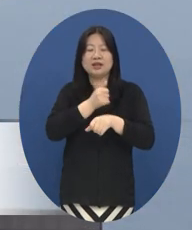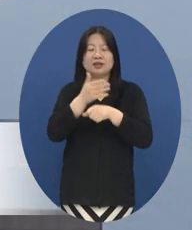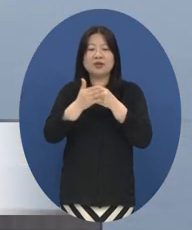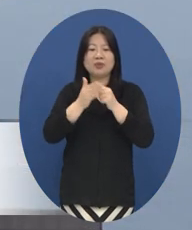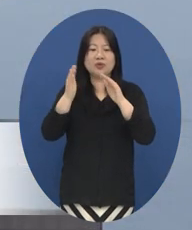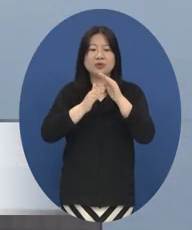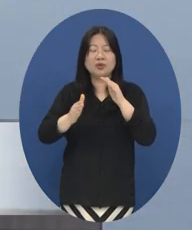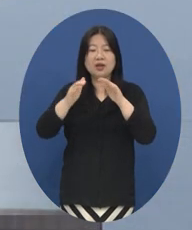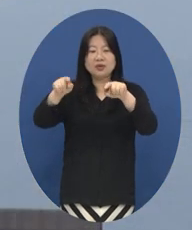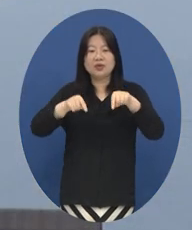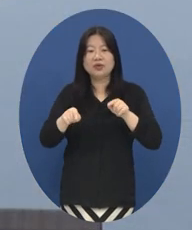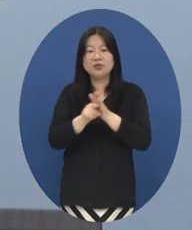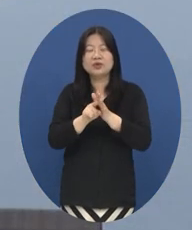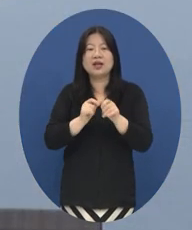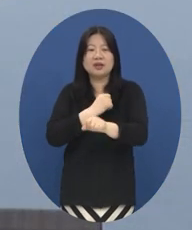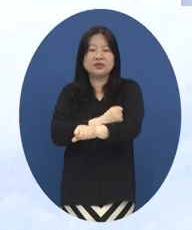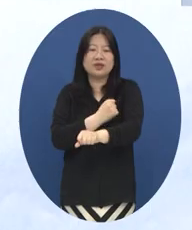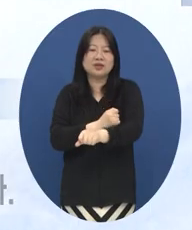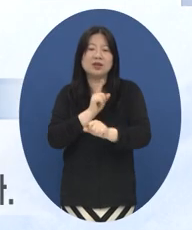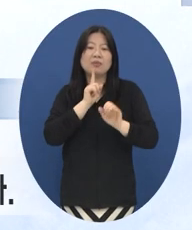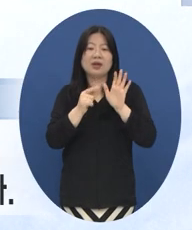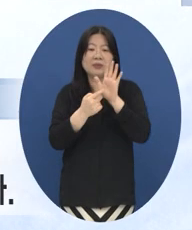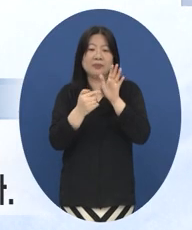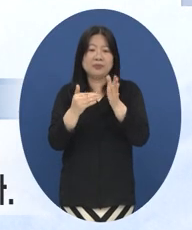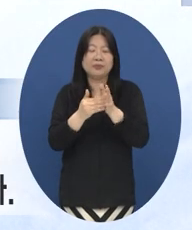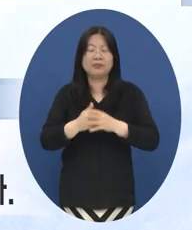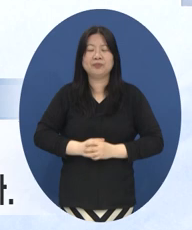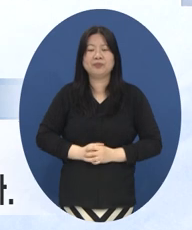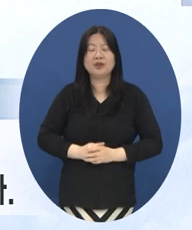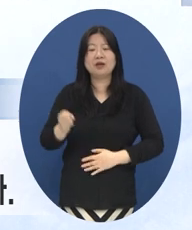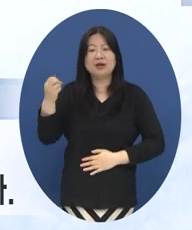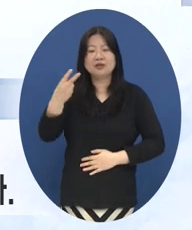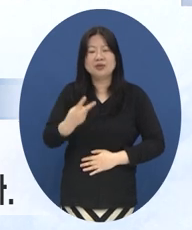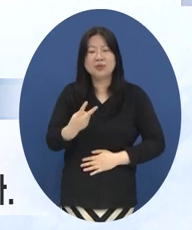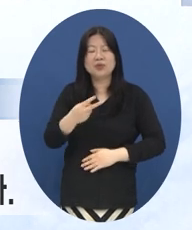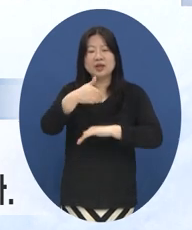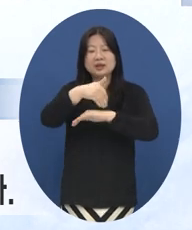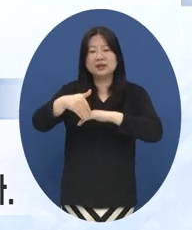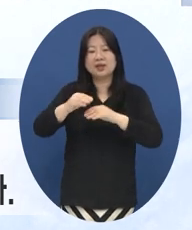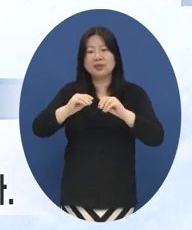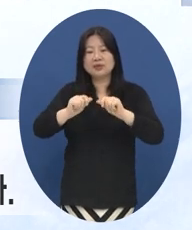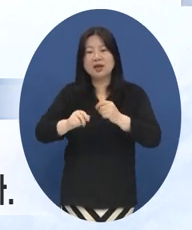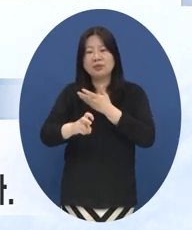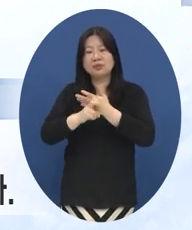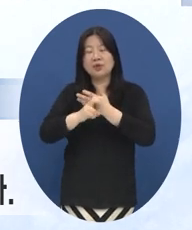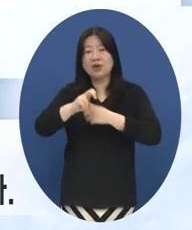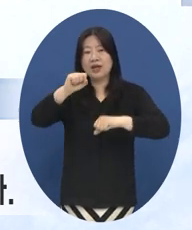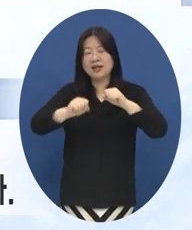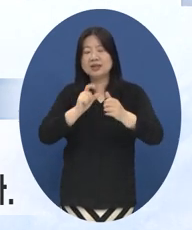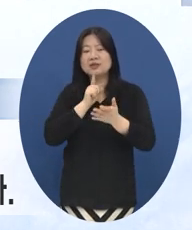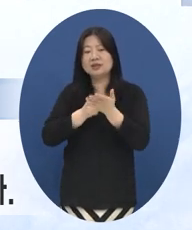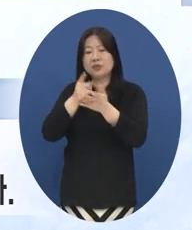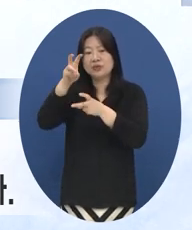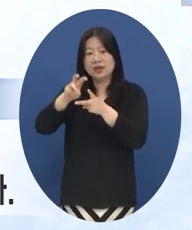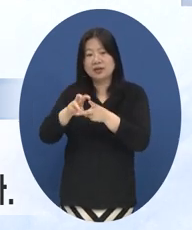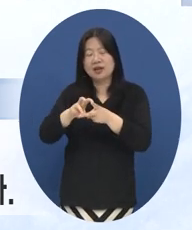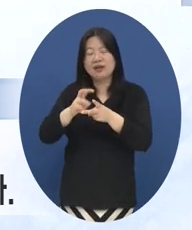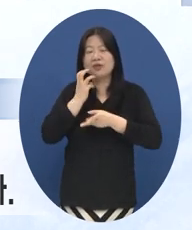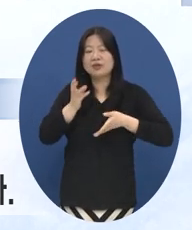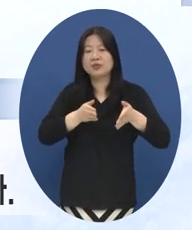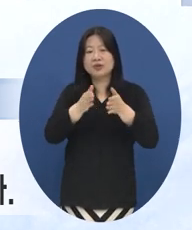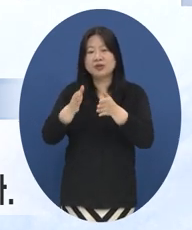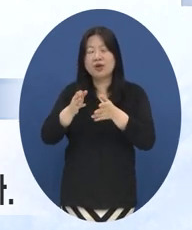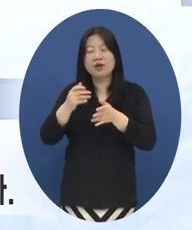위해 힘쓰겠다고 밝혔습니다 이밖에도 기획부 동선 불법행위 신고센터 를 경기도 콜센터